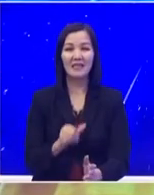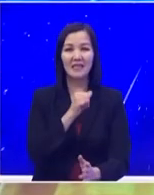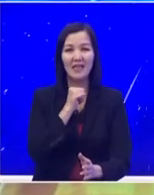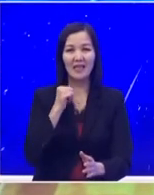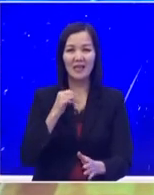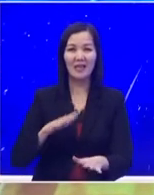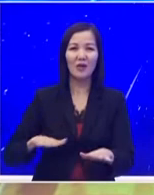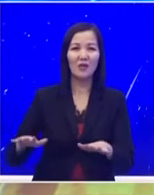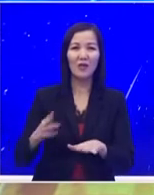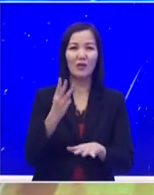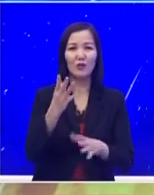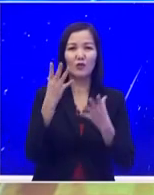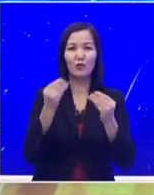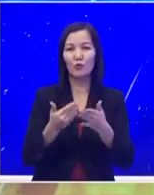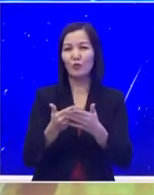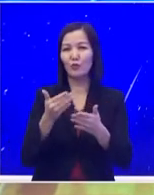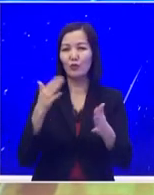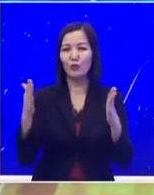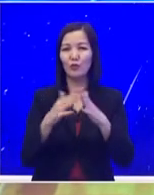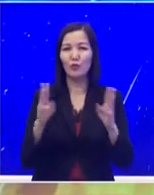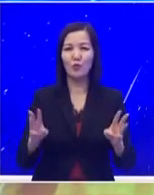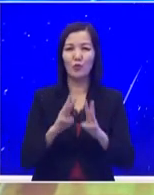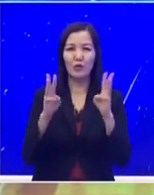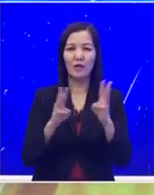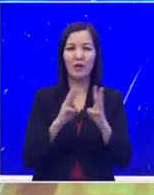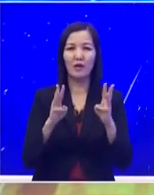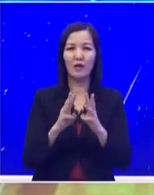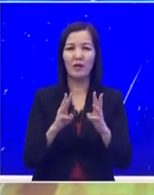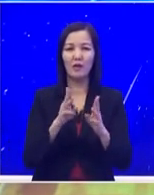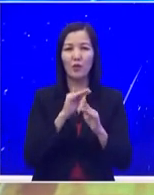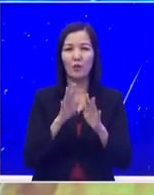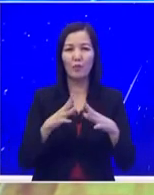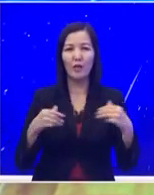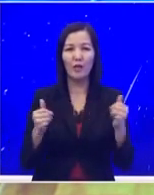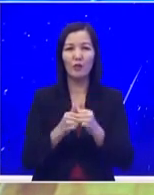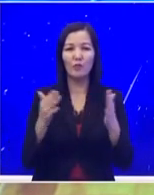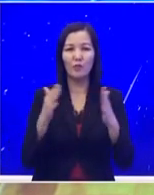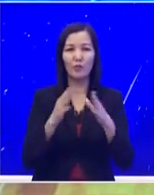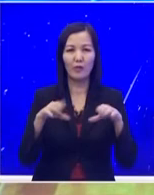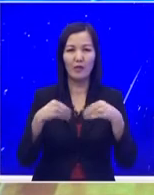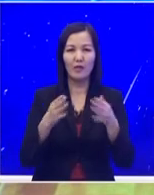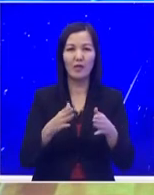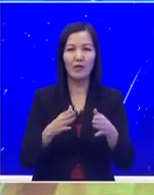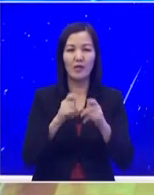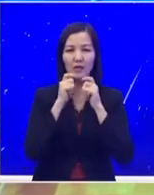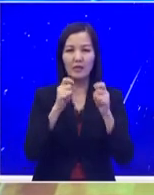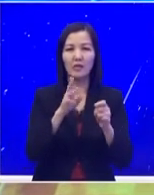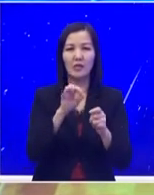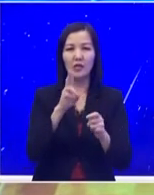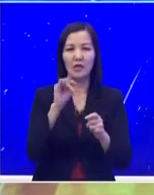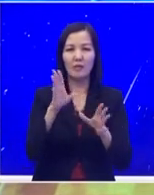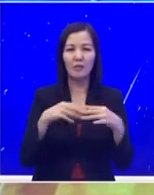Талғар ауданында осыдан 3 күн бұрын үйлері отқа оранып, далада қалған көпбалалы отбасыға баспана берілді. Мұндай сыйды